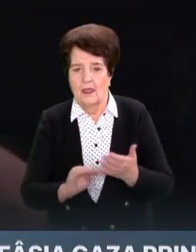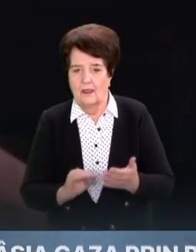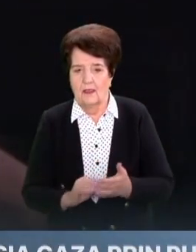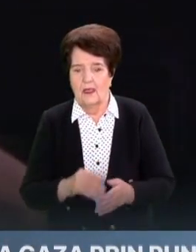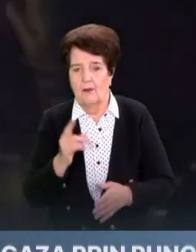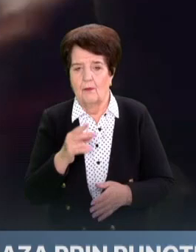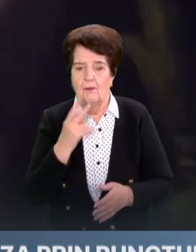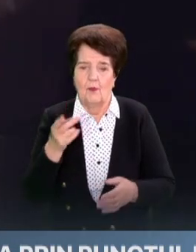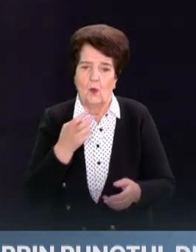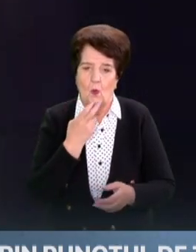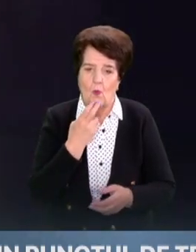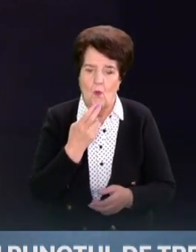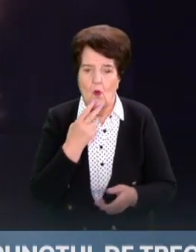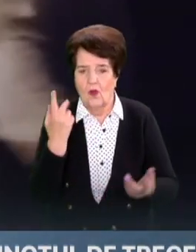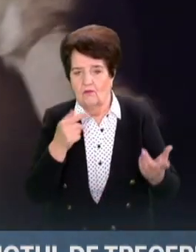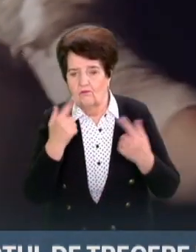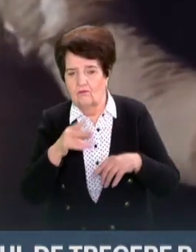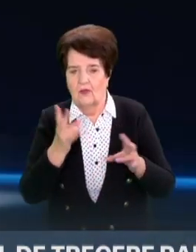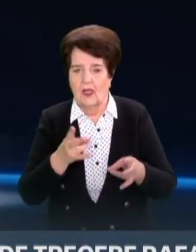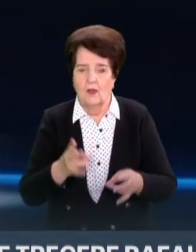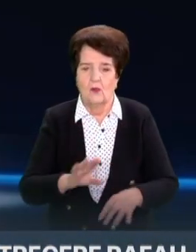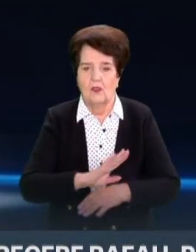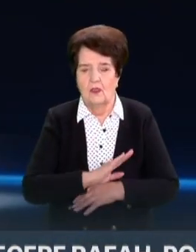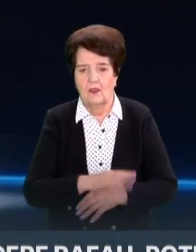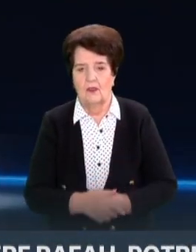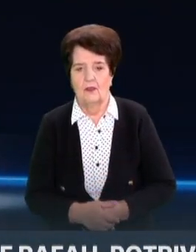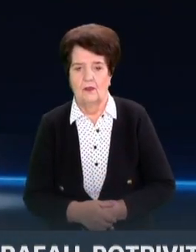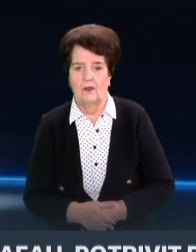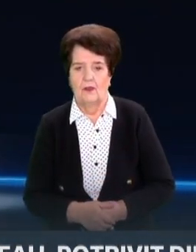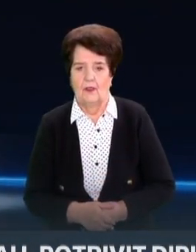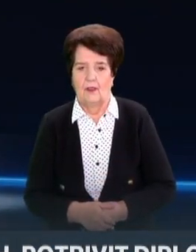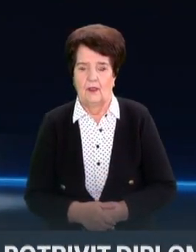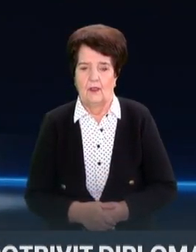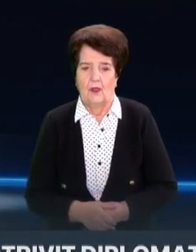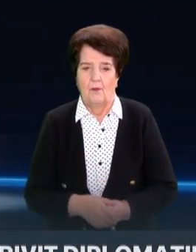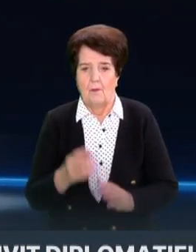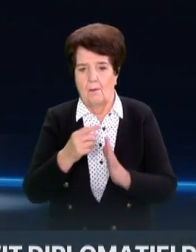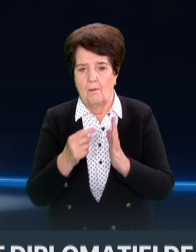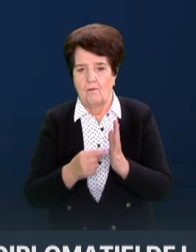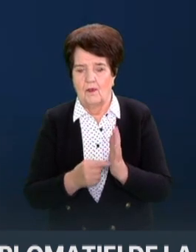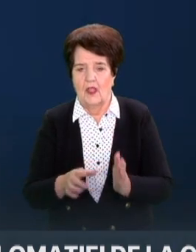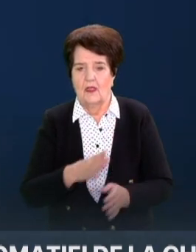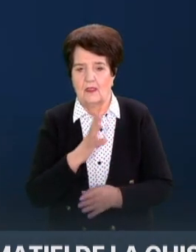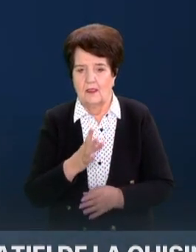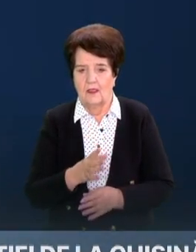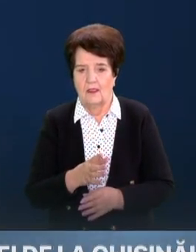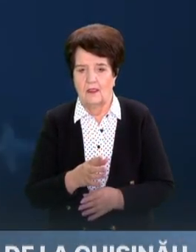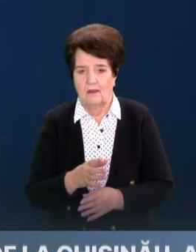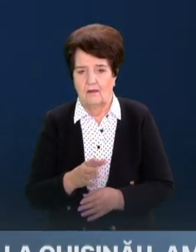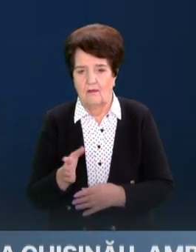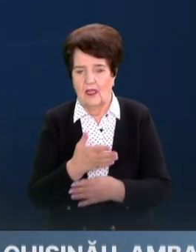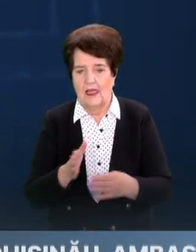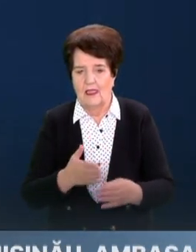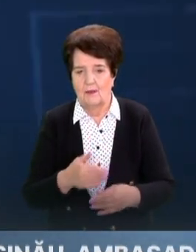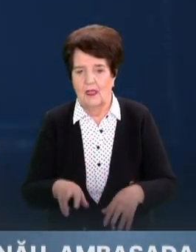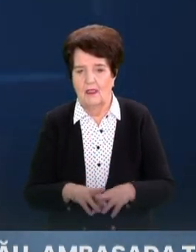umor, fantezie, extravaganță, dragoste. Granițele religiei mele sunt depășite și asta înseamnă pericol. Ce este suferința? Este atunci